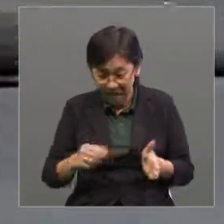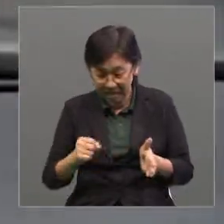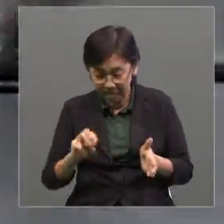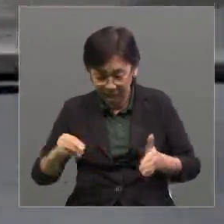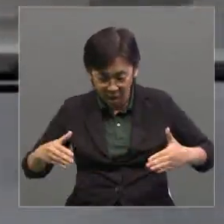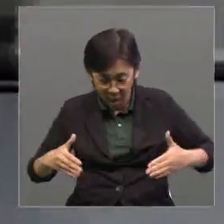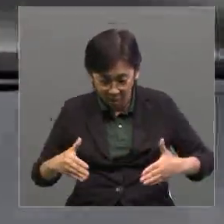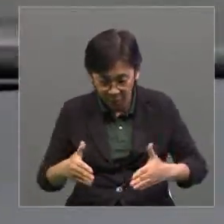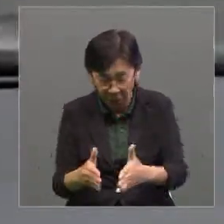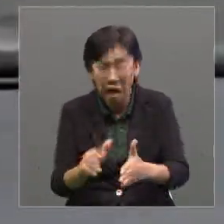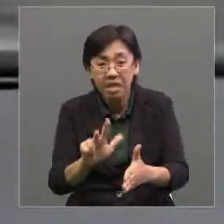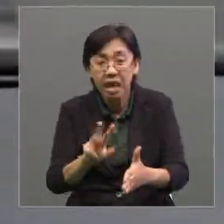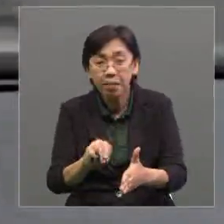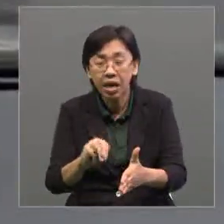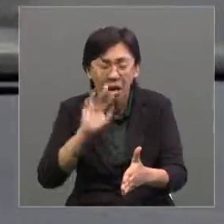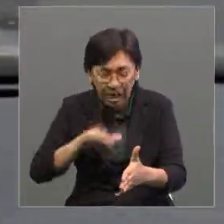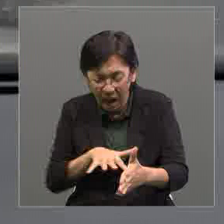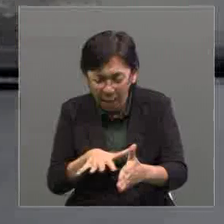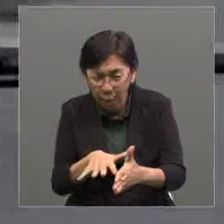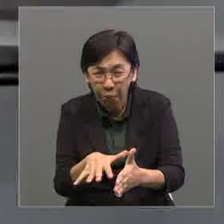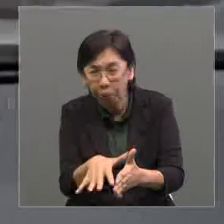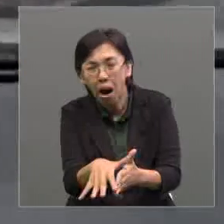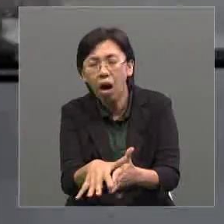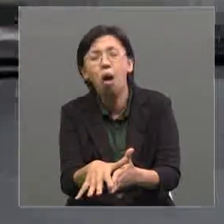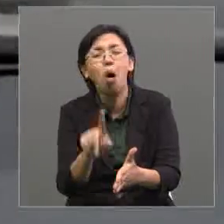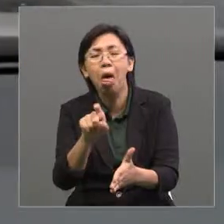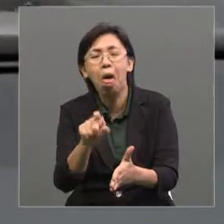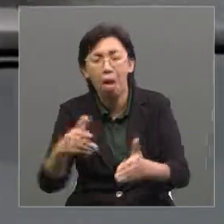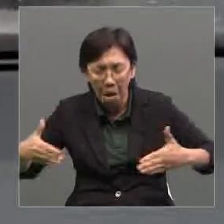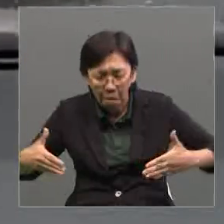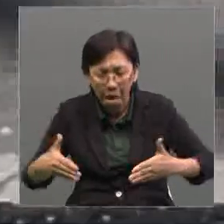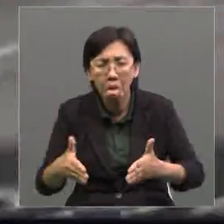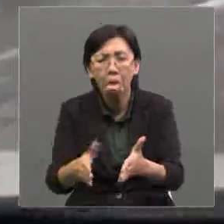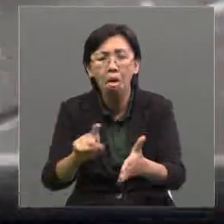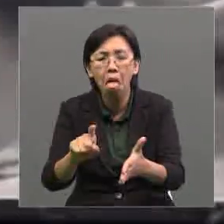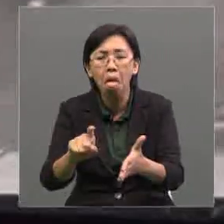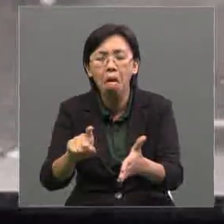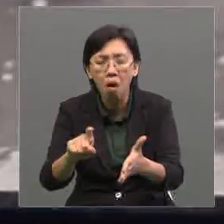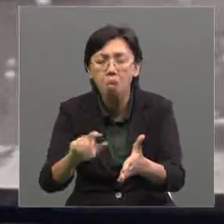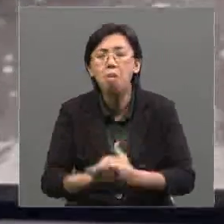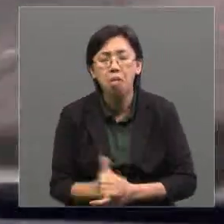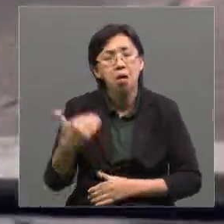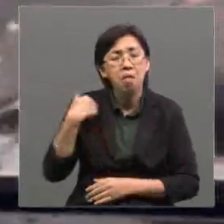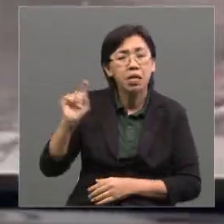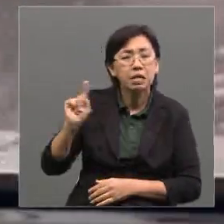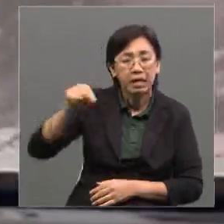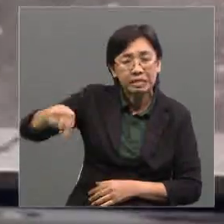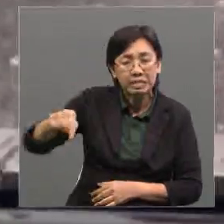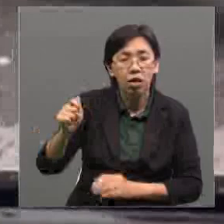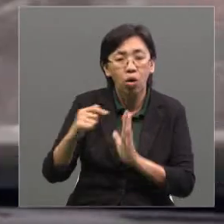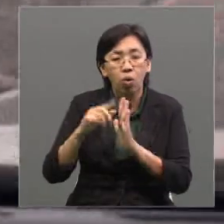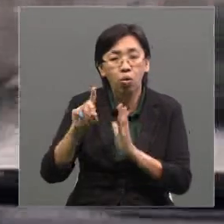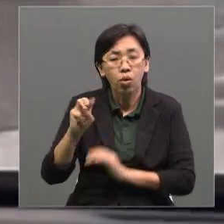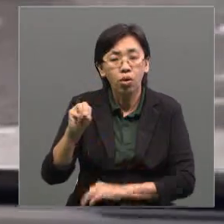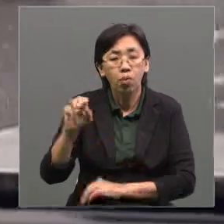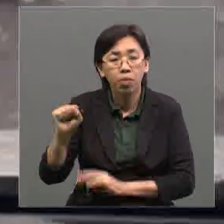วดมันเหลือแค่3เมตรตรงนี้มันทำให้น้ำด้านเหนือระบายลงมาไม่ได้นะครับในขณะที่อีกจุดหนึ่งก็คืออุดมสุข